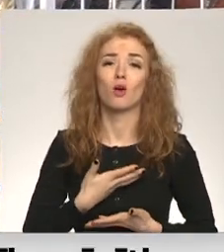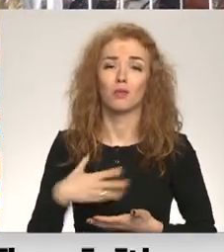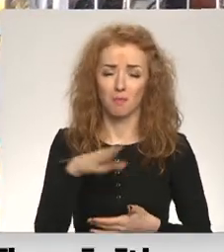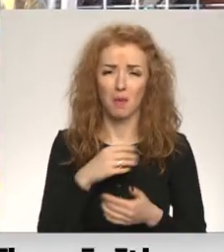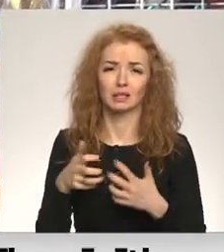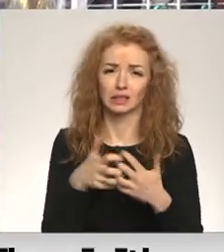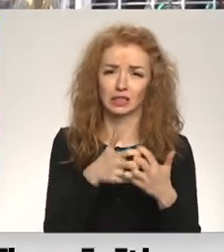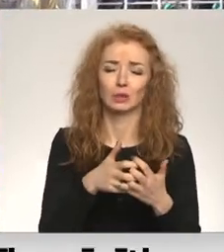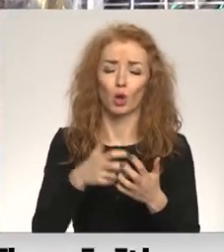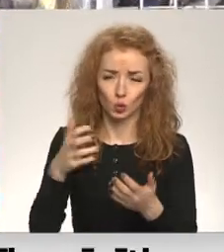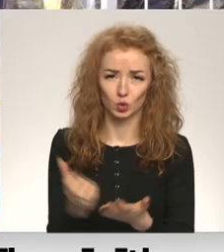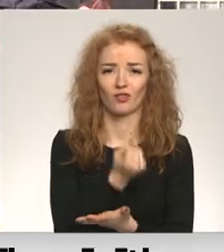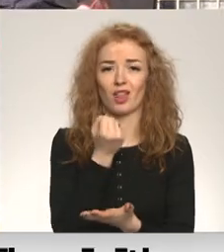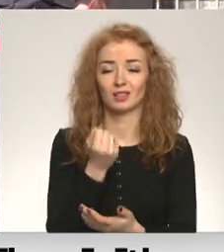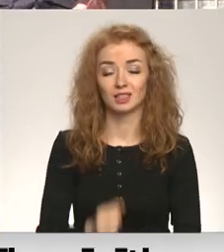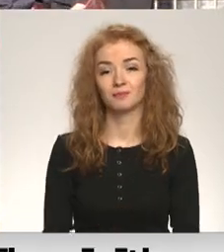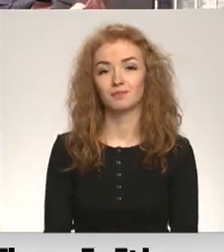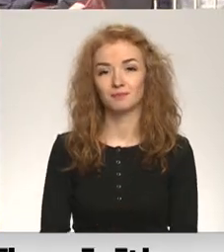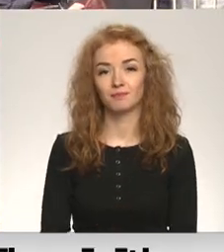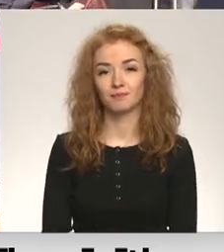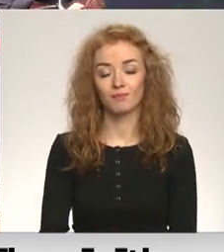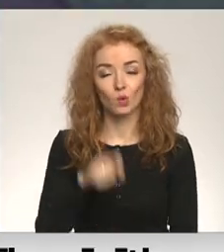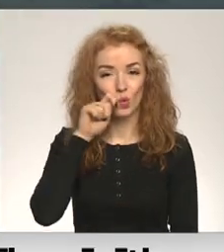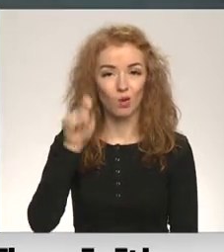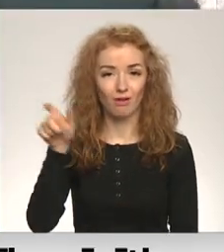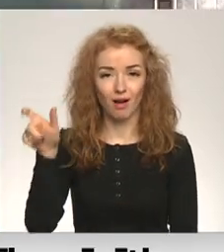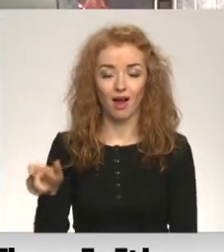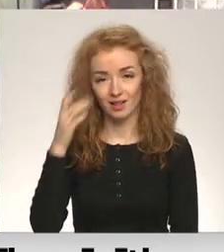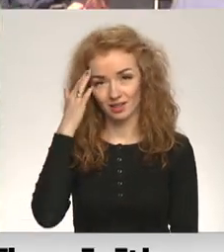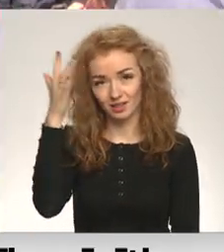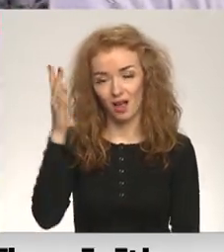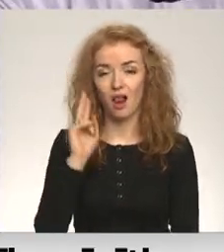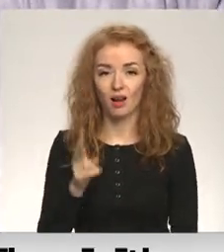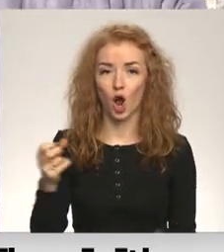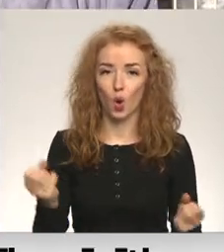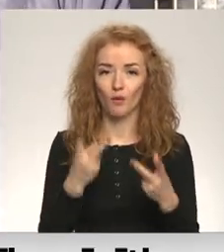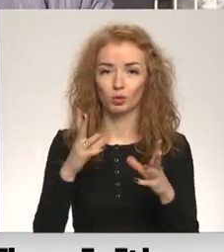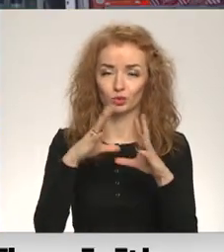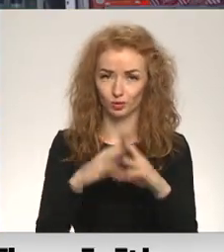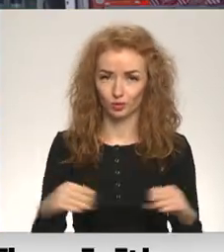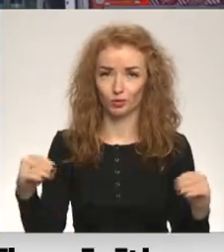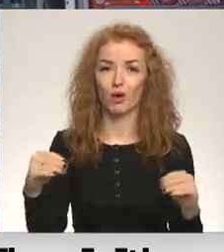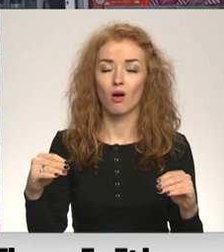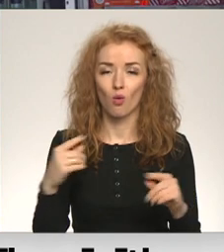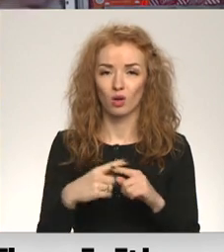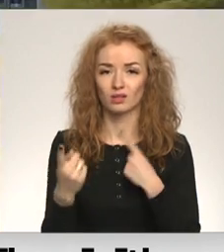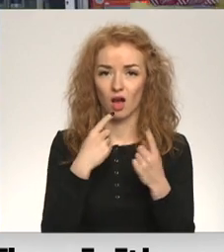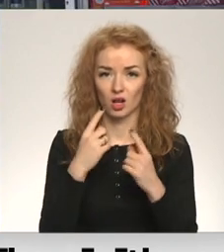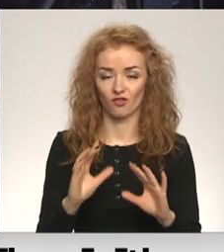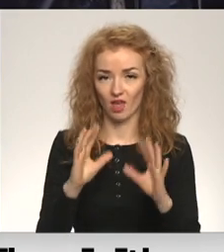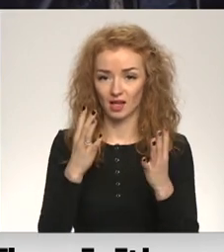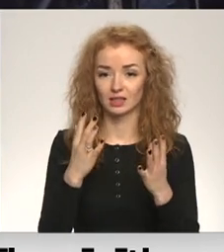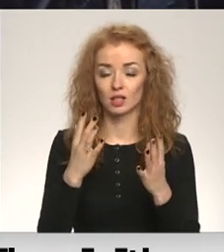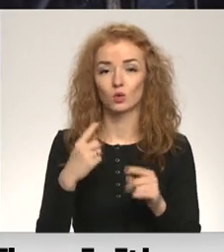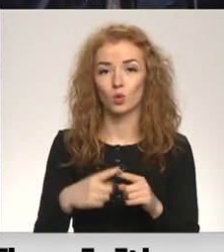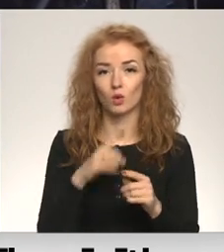un uzvarēsim. Ukraiņi cer uz diplomātiem un konflikta atrisināšanu sarunu ceļā. Kā